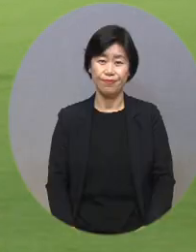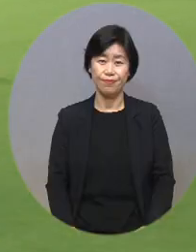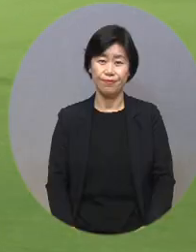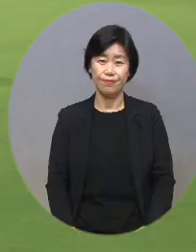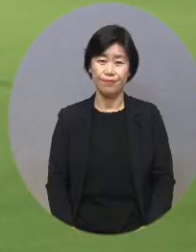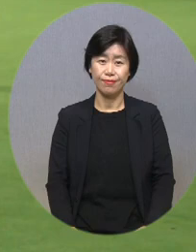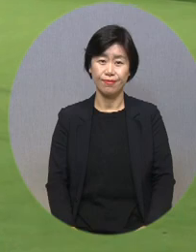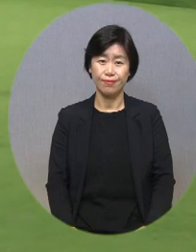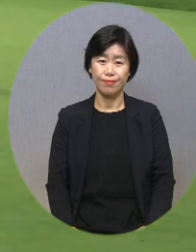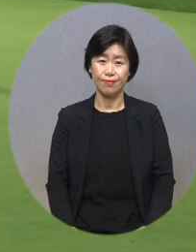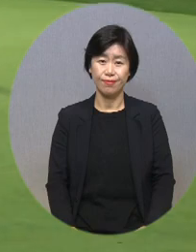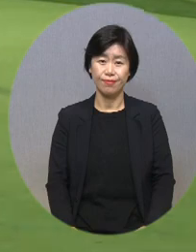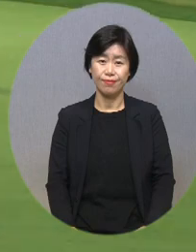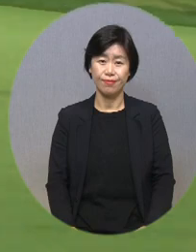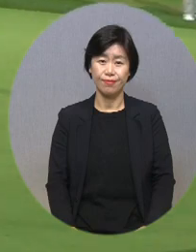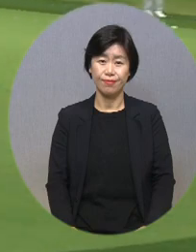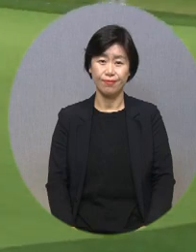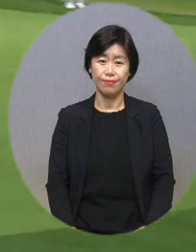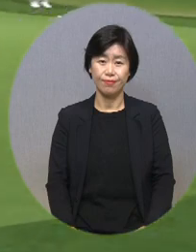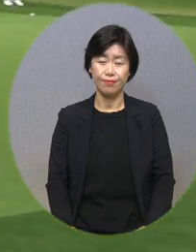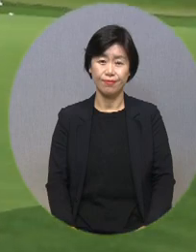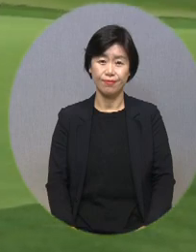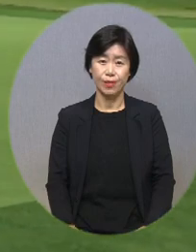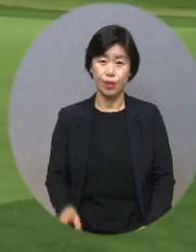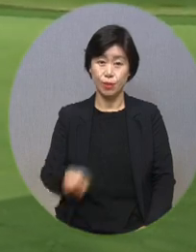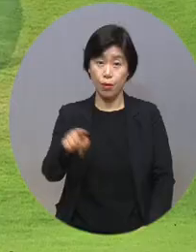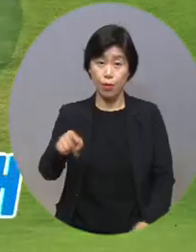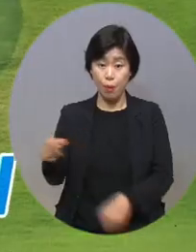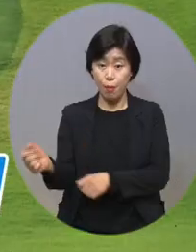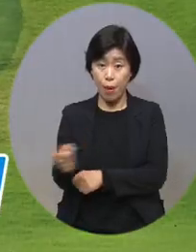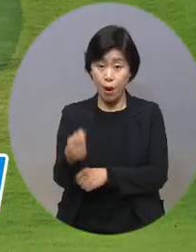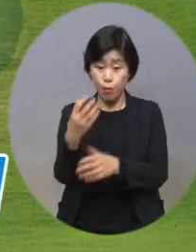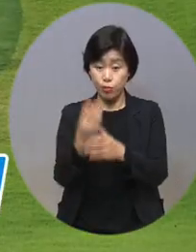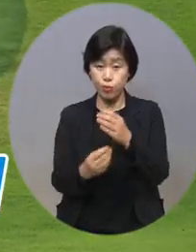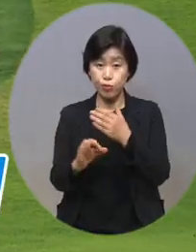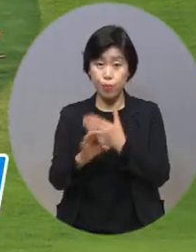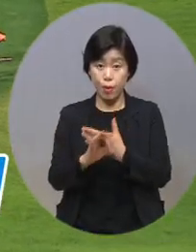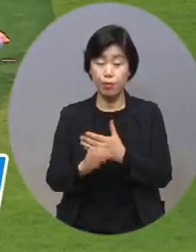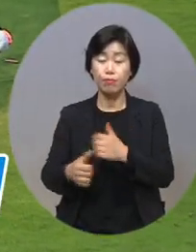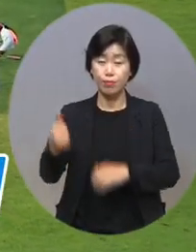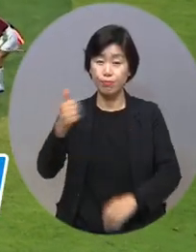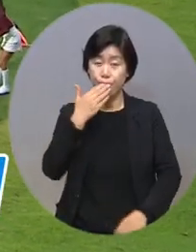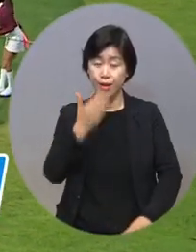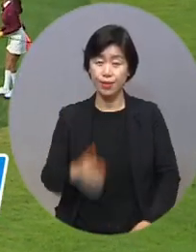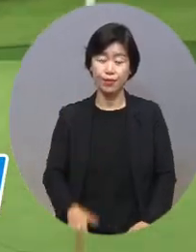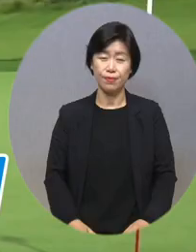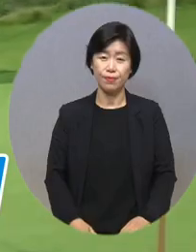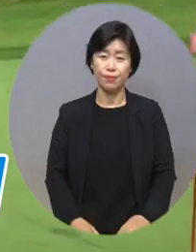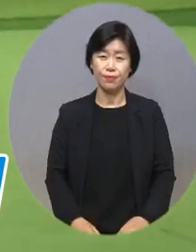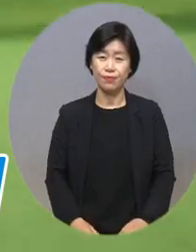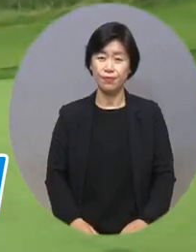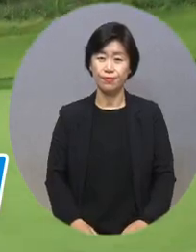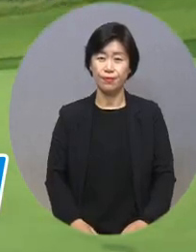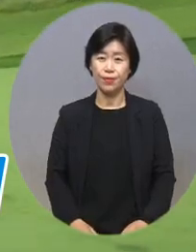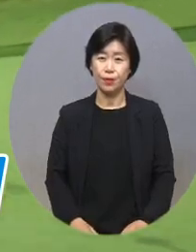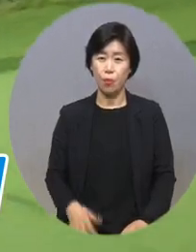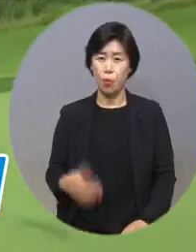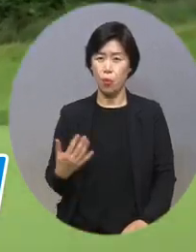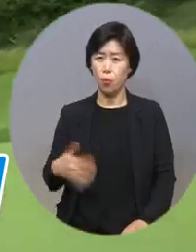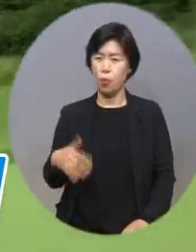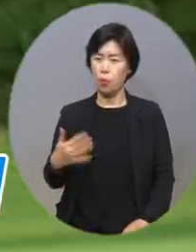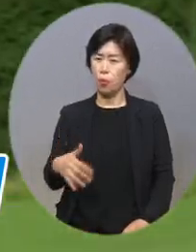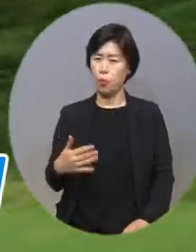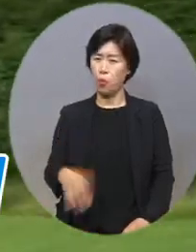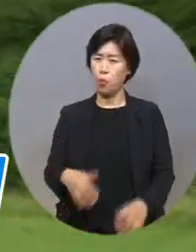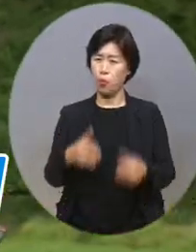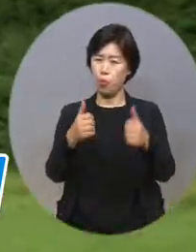우리 너야 거기예요? 우리는 이기는 거죠. 우리 거기. 내가 늘려고 그랬. 와. 와. 우와. 난리 나,